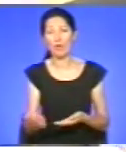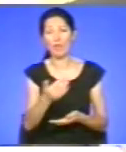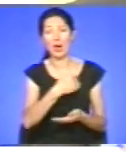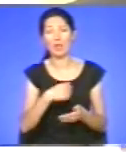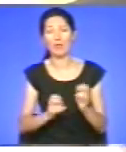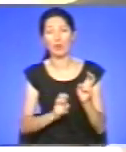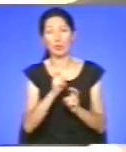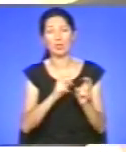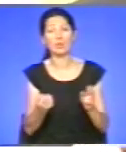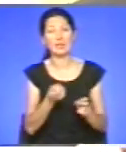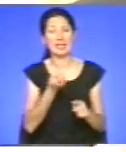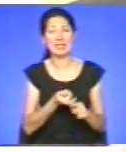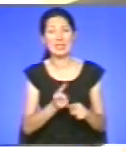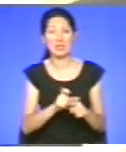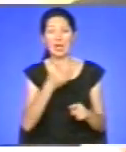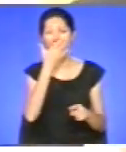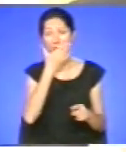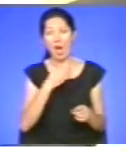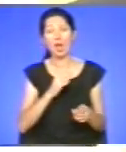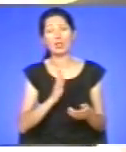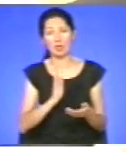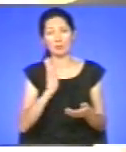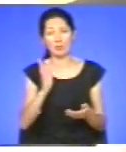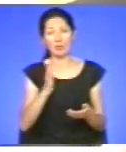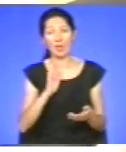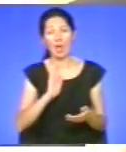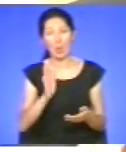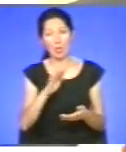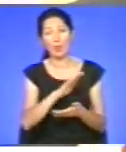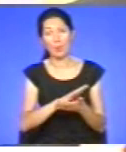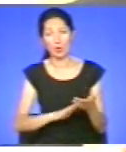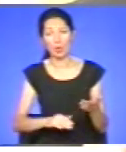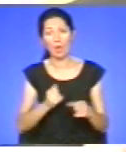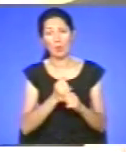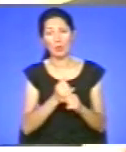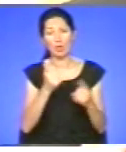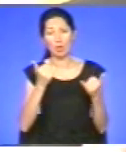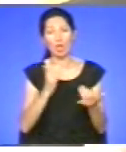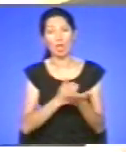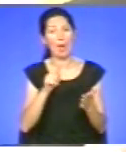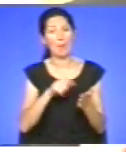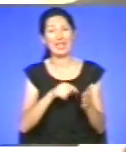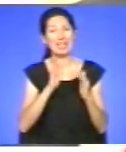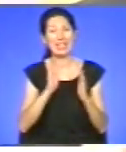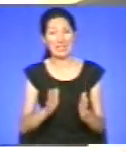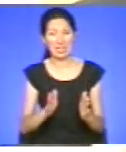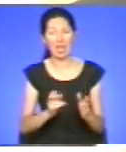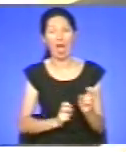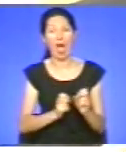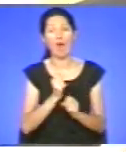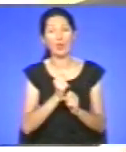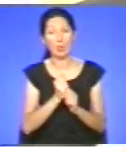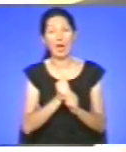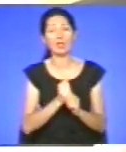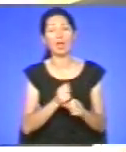Це досить гарна тенденція, ми далі будемо працювати. І сьогодні вже ставимо за мету не тільки виробляти і